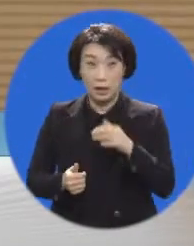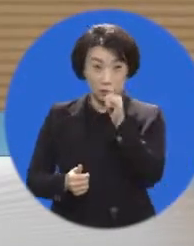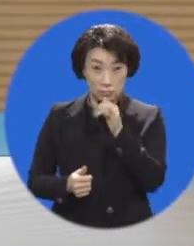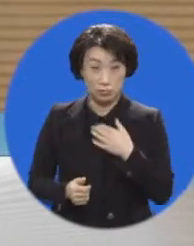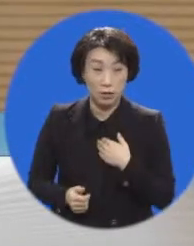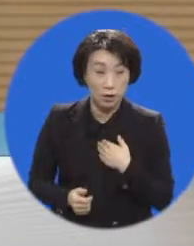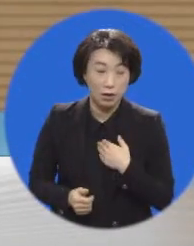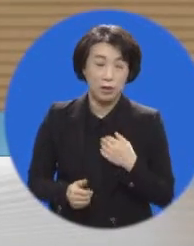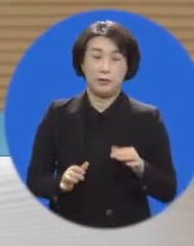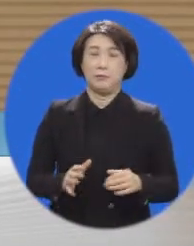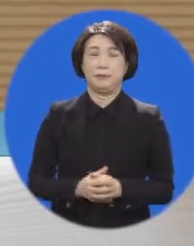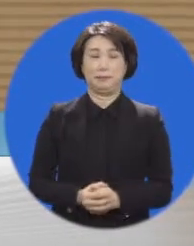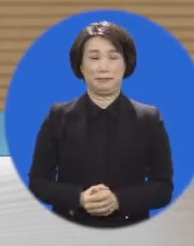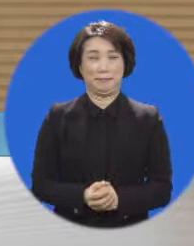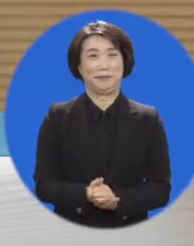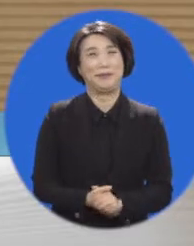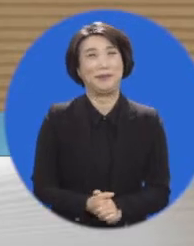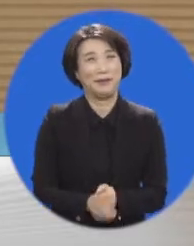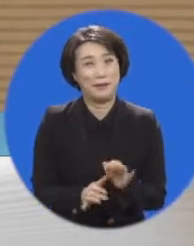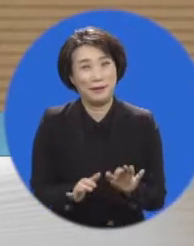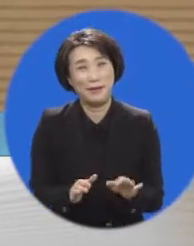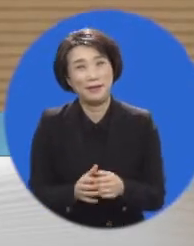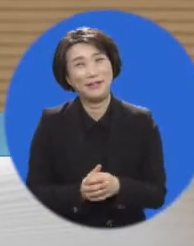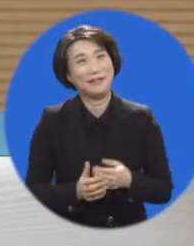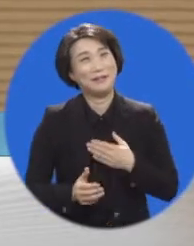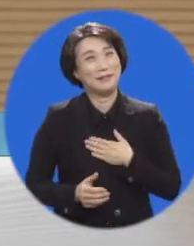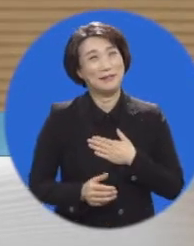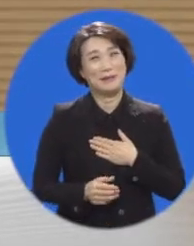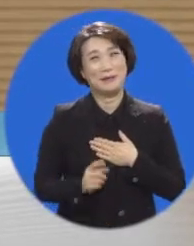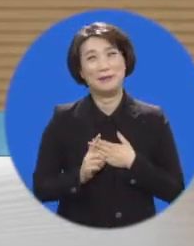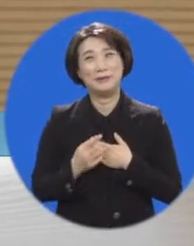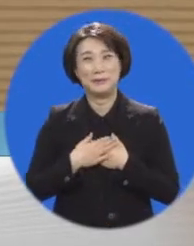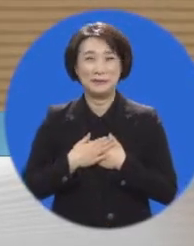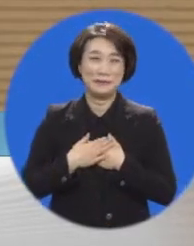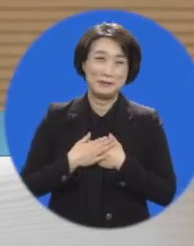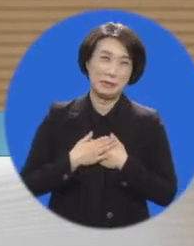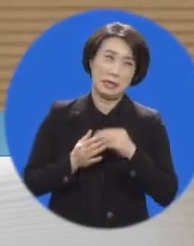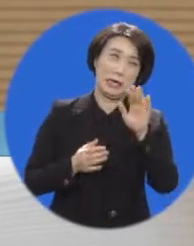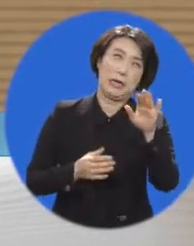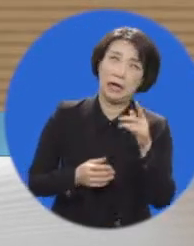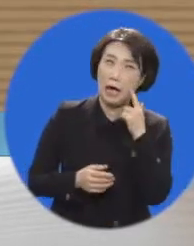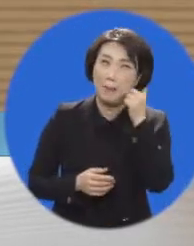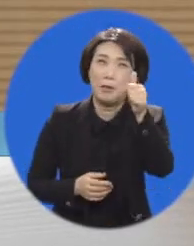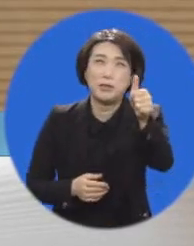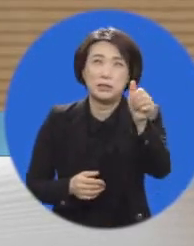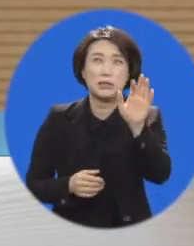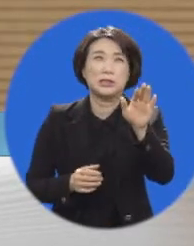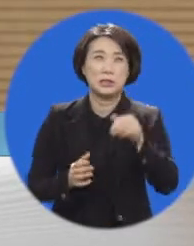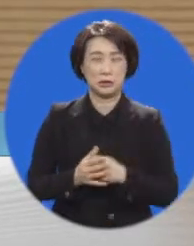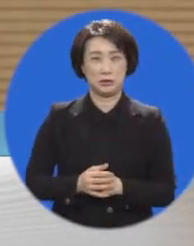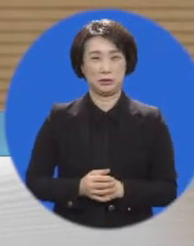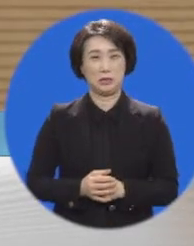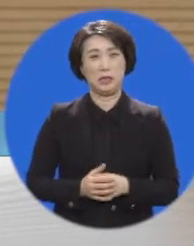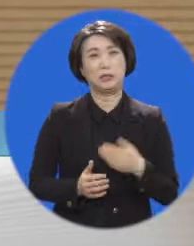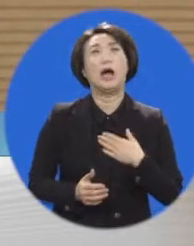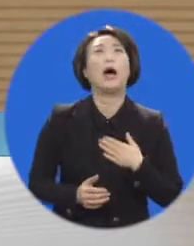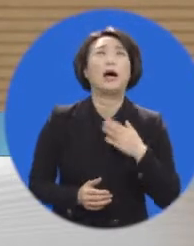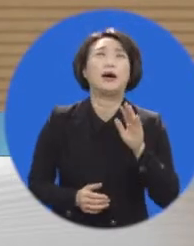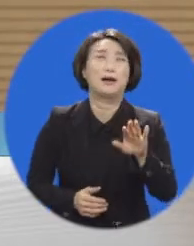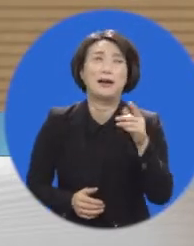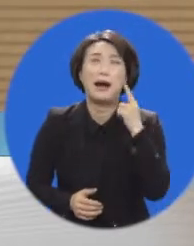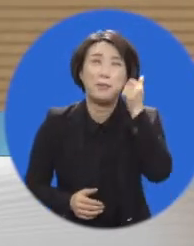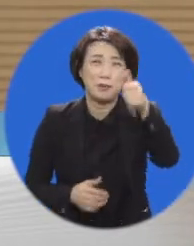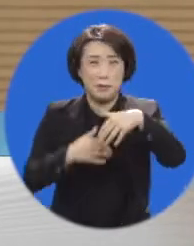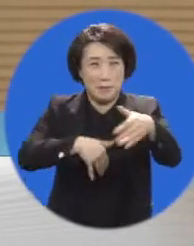말씀하세요. 그럼 때가 왔잖아요. 아버지, 저 아버지